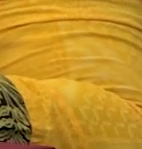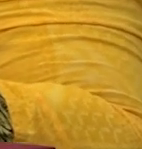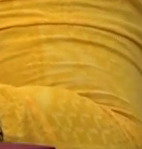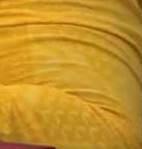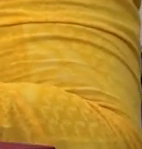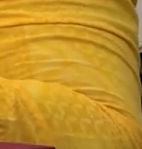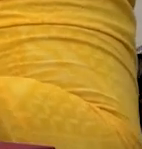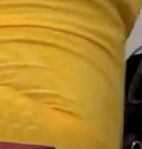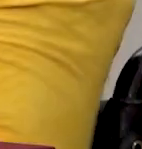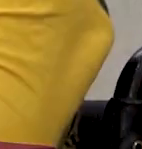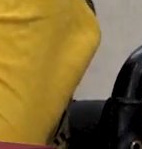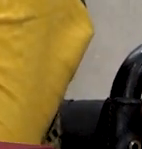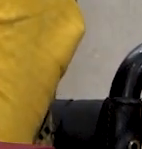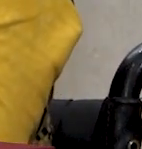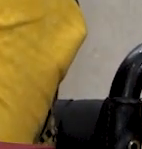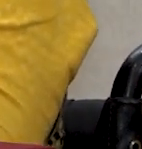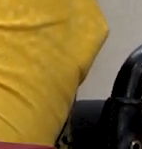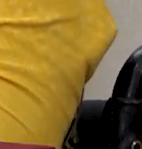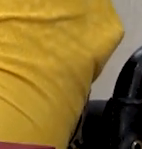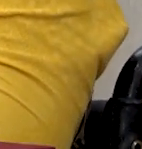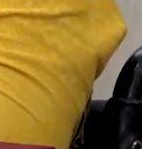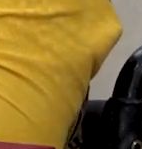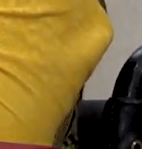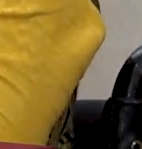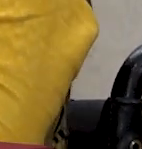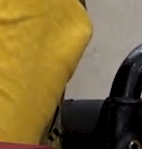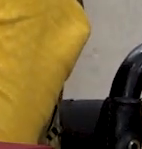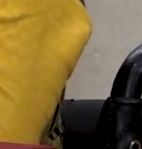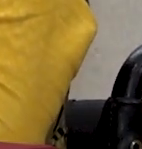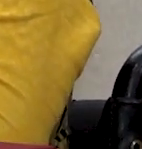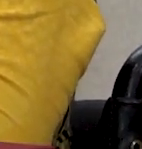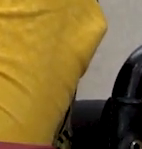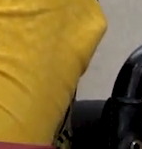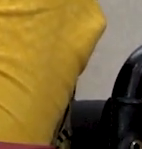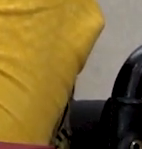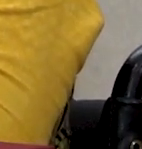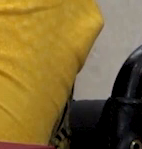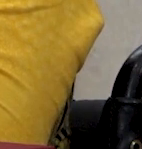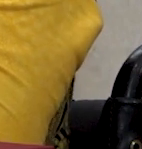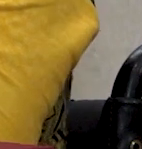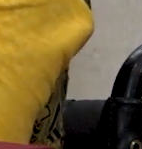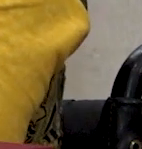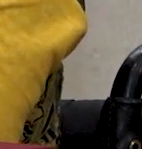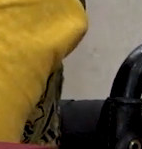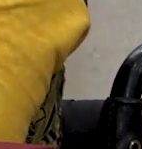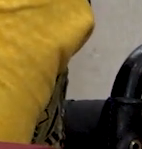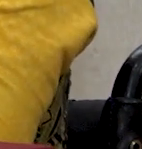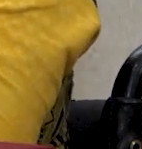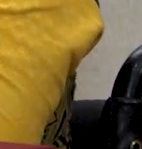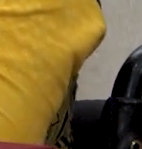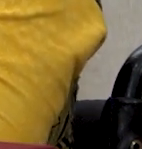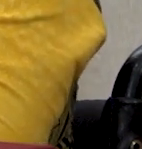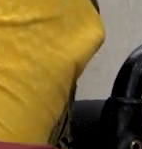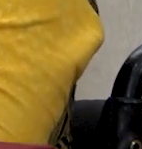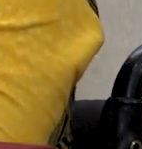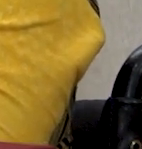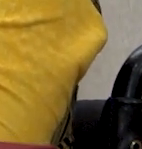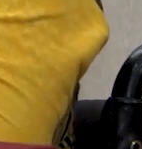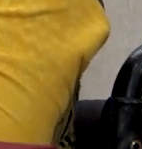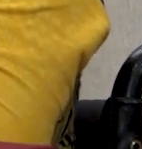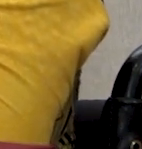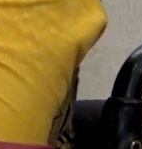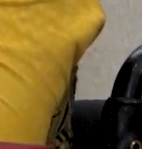baik Bapak Ibu dan saudara-saudara sekalian Saya sangat eh Hai apresiasi yang sangat luar biasa